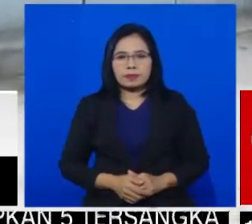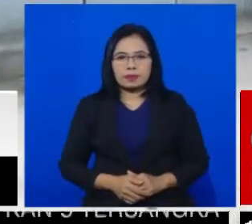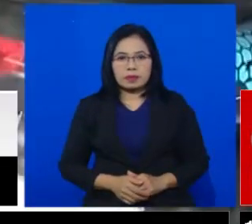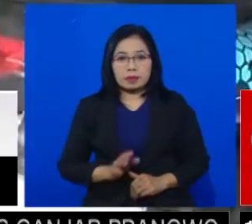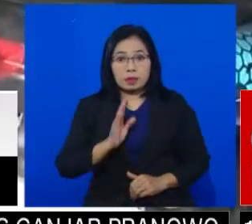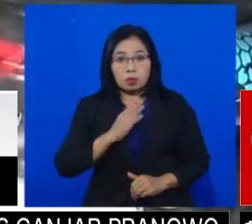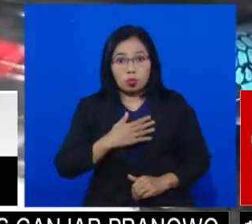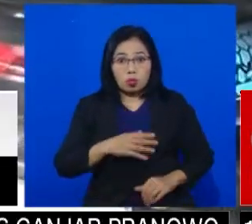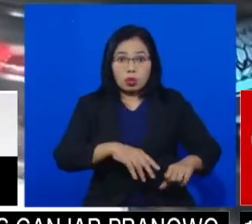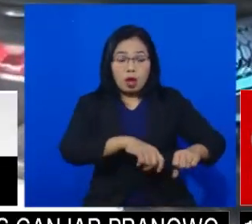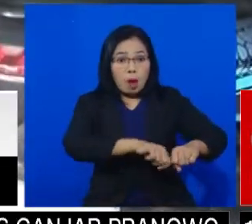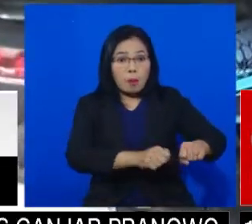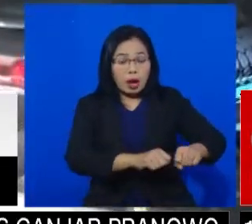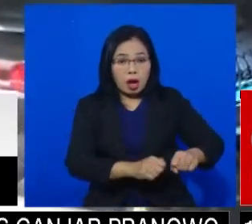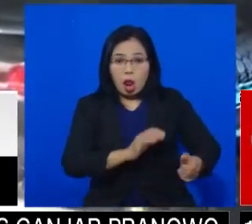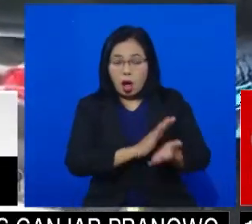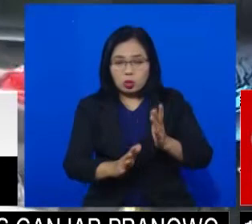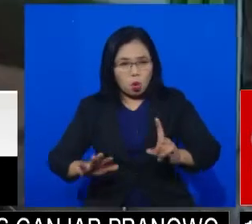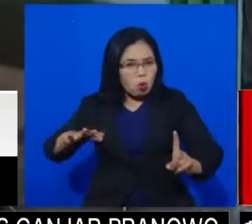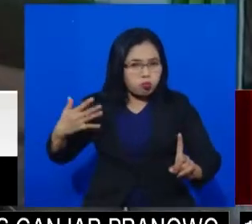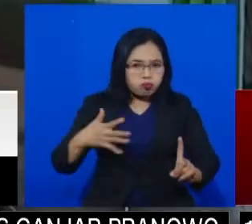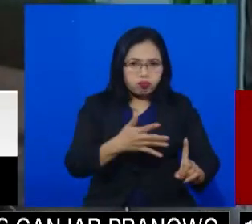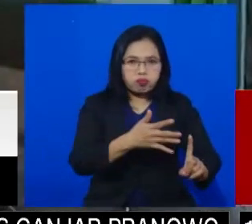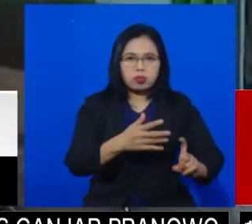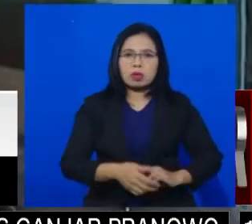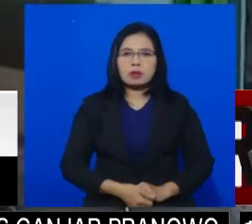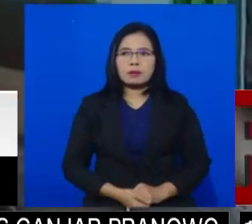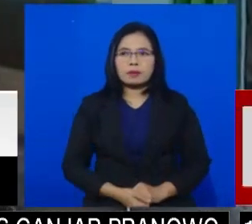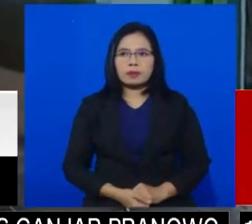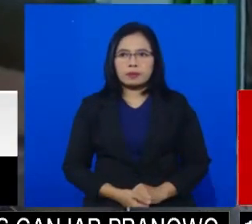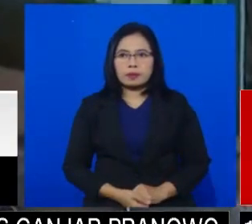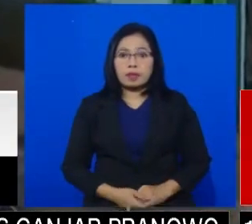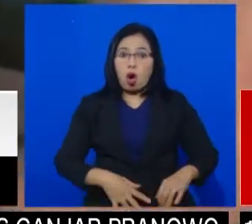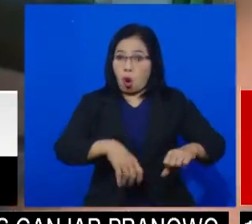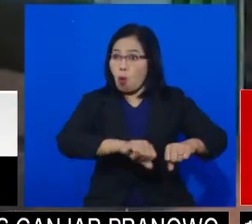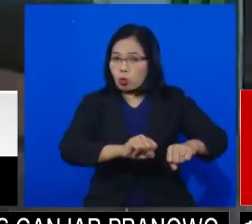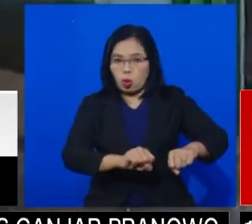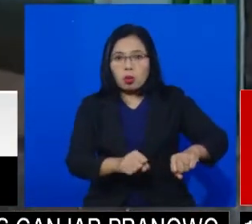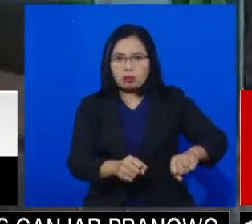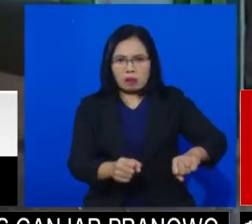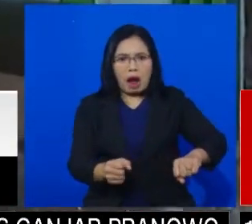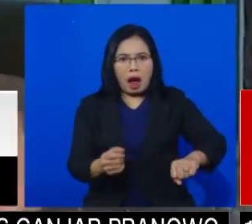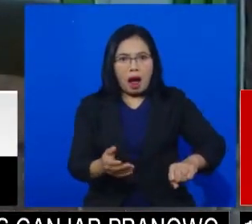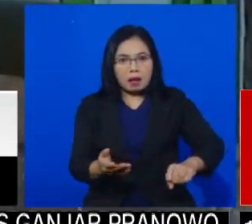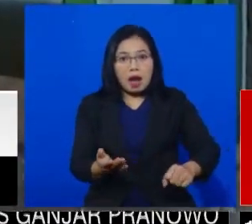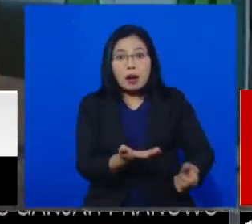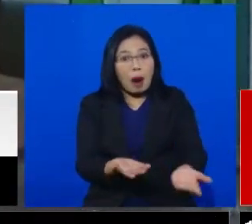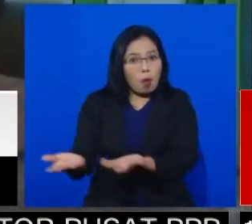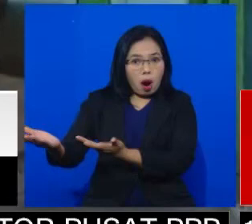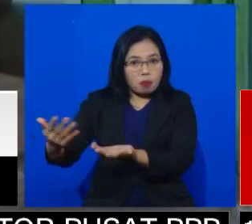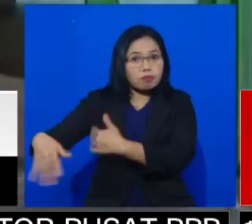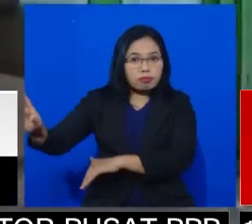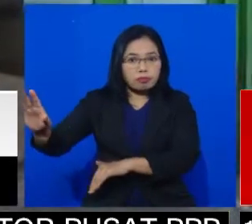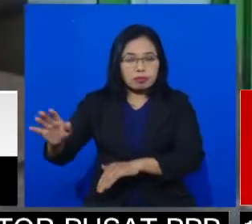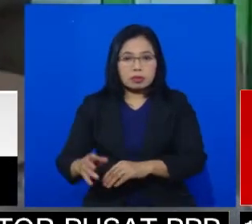dibantu warga langsung melakukan pengejaran. Motor ada yang bawanya, terus diteriakilah maling, ada maling yang bawa, dia pakai